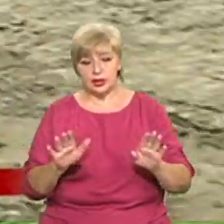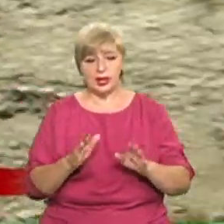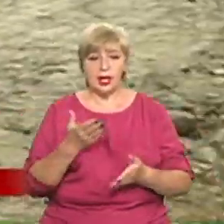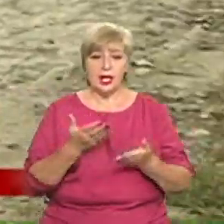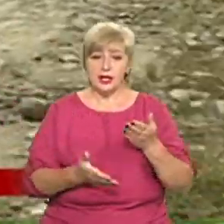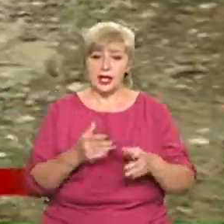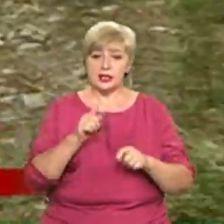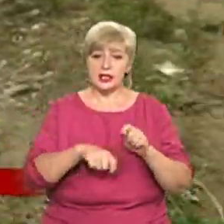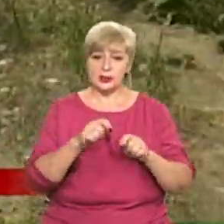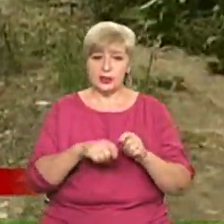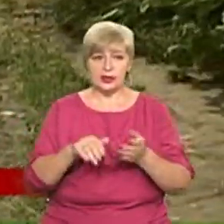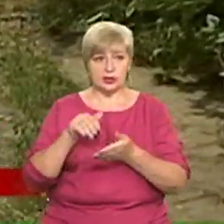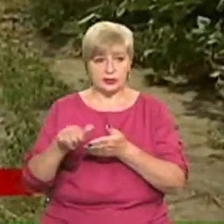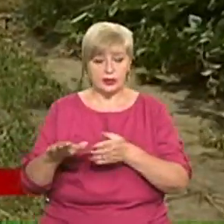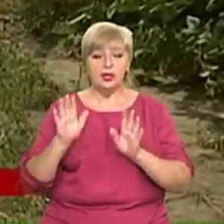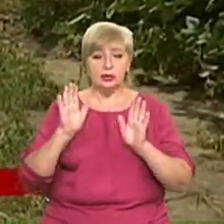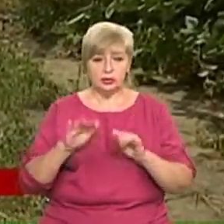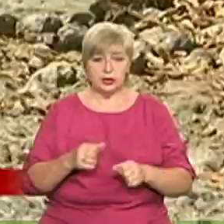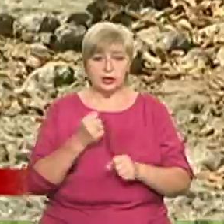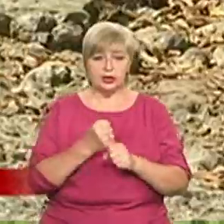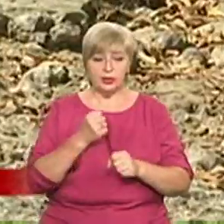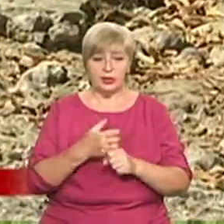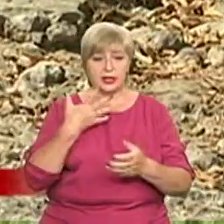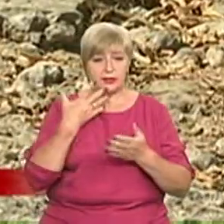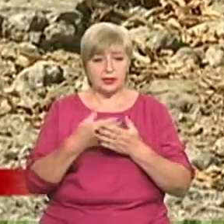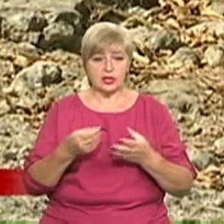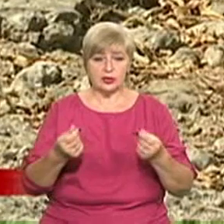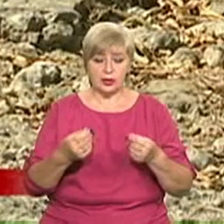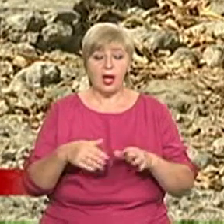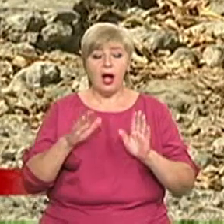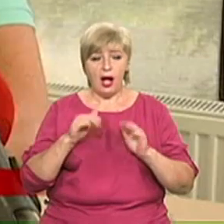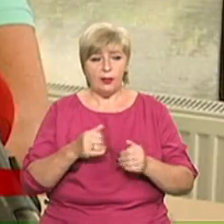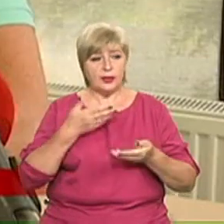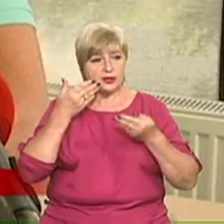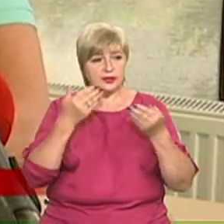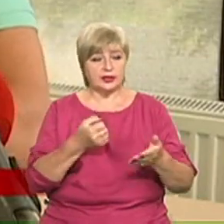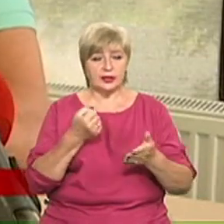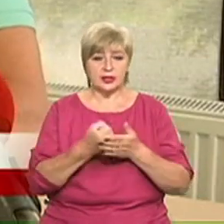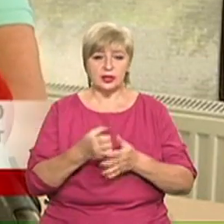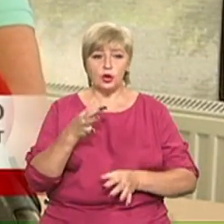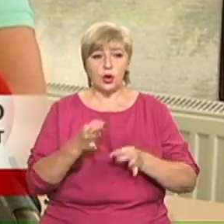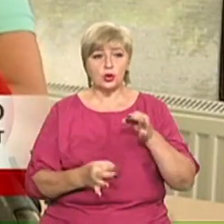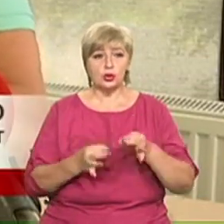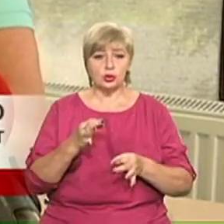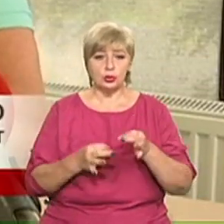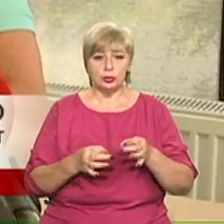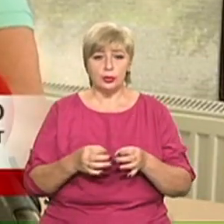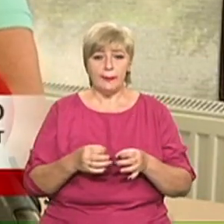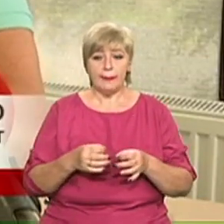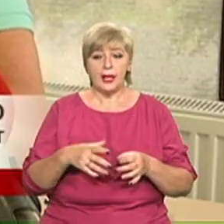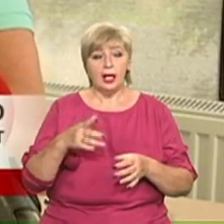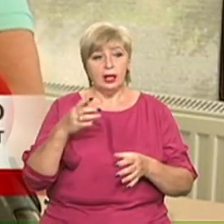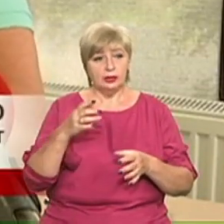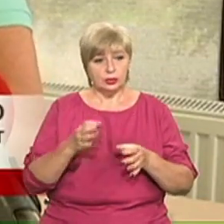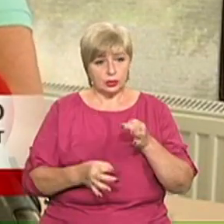проводити відмовляться, тоді робити її власним коштом, а потім звертатися до суду. Суді, ну, де буде документ, що ось